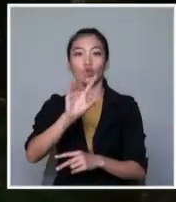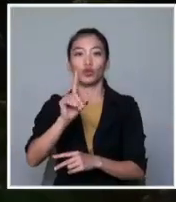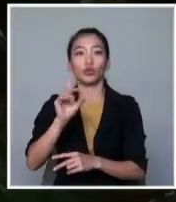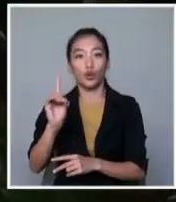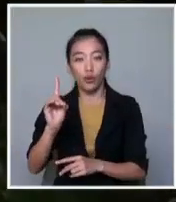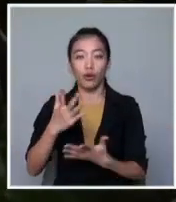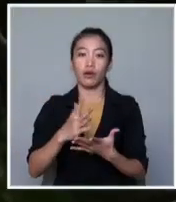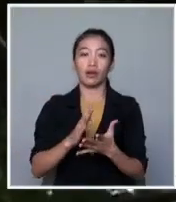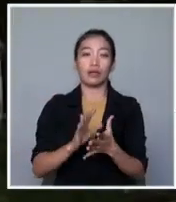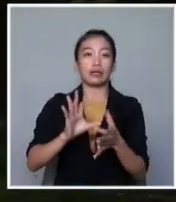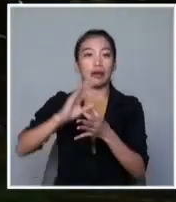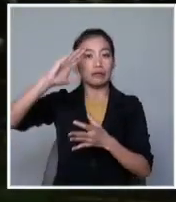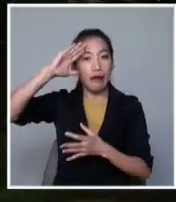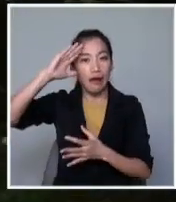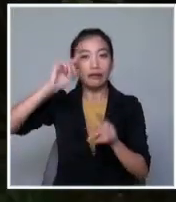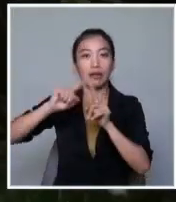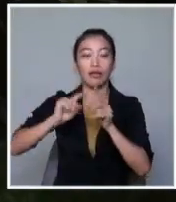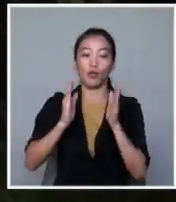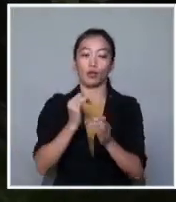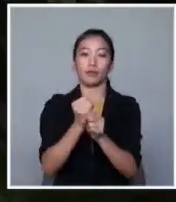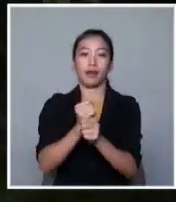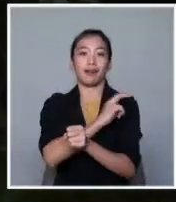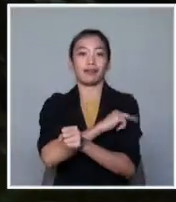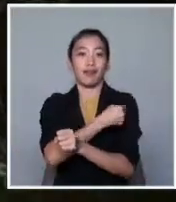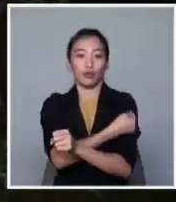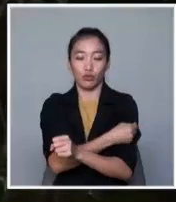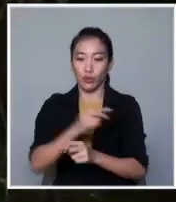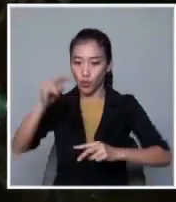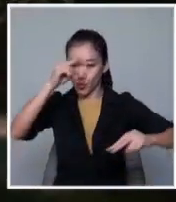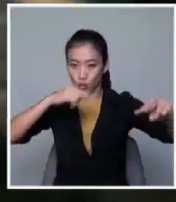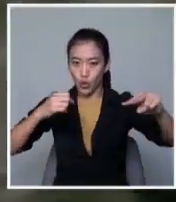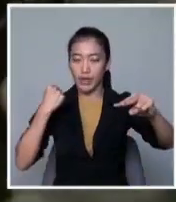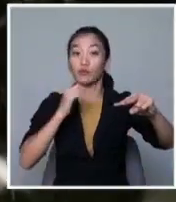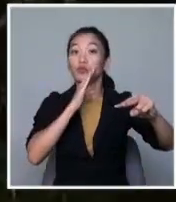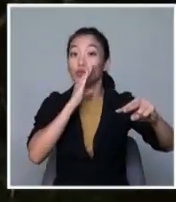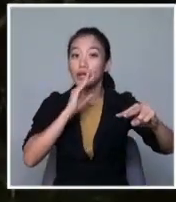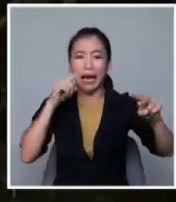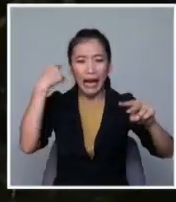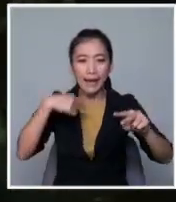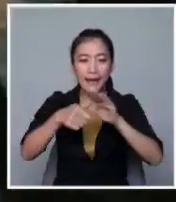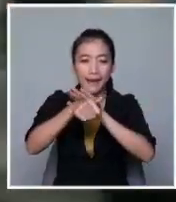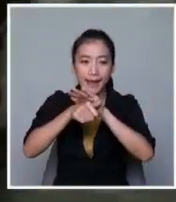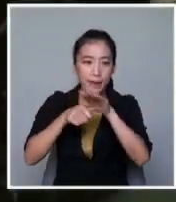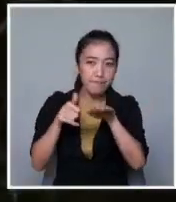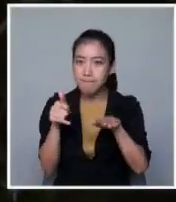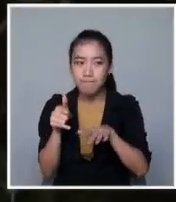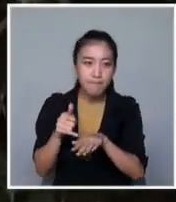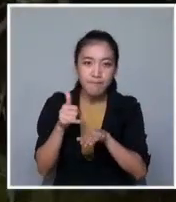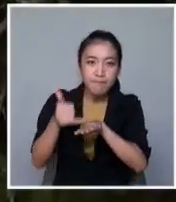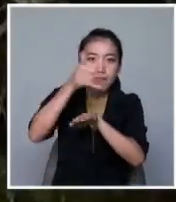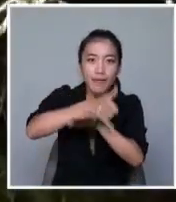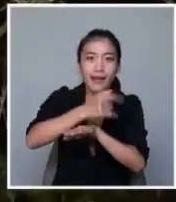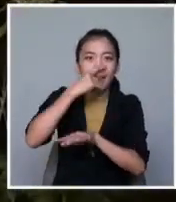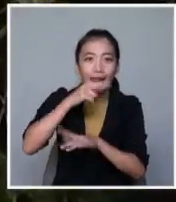สาธารณสุขบูรณาการสกัดก้านติดตามการลักลอบเข้าเมืองโดยเฉพาะการลักลอบเข้ามาตามช่องทางธรรมชาติ